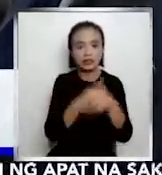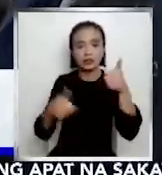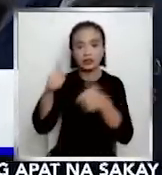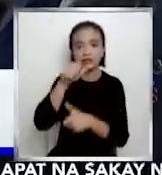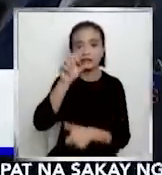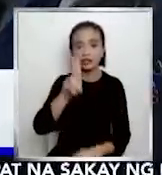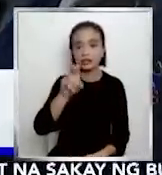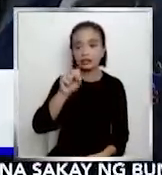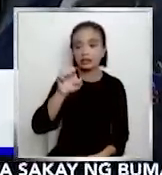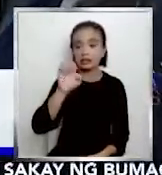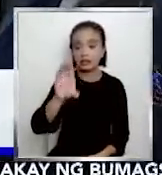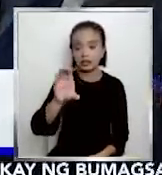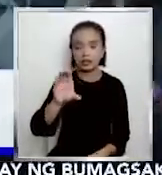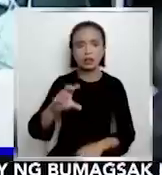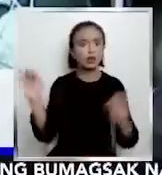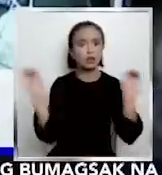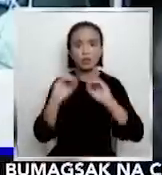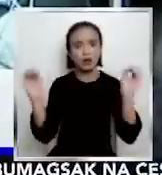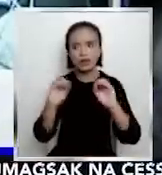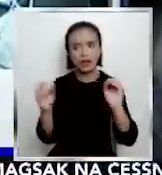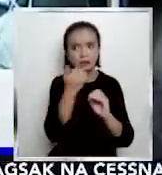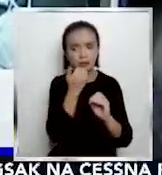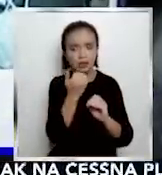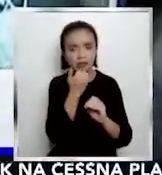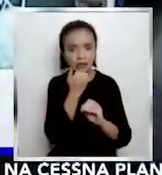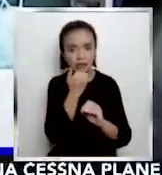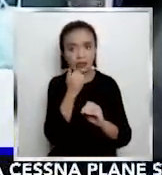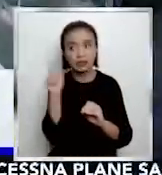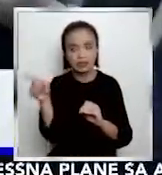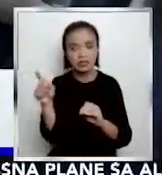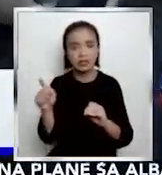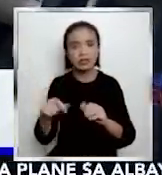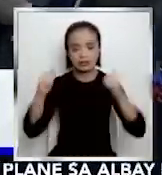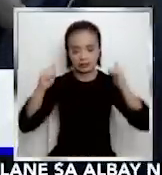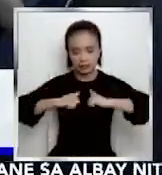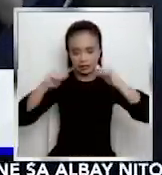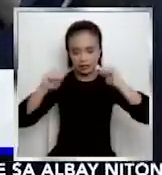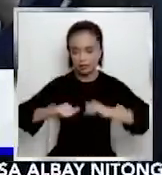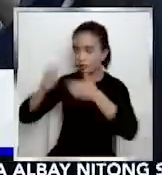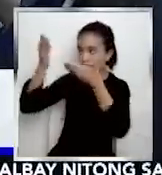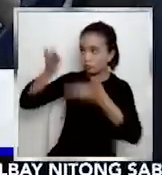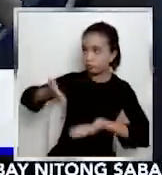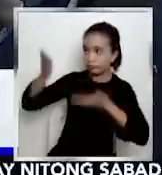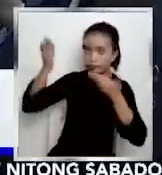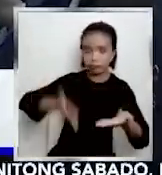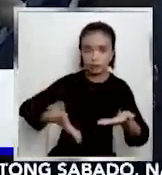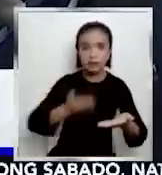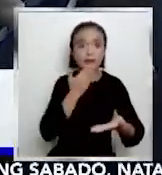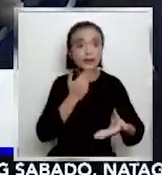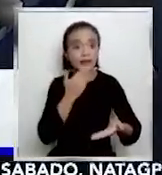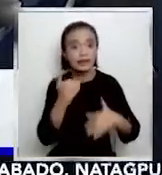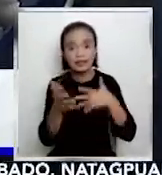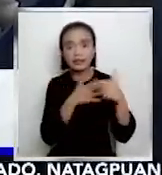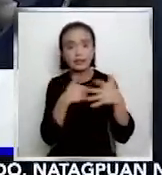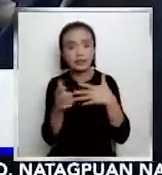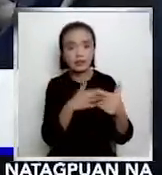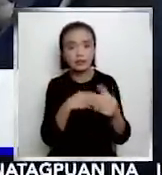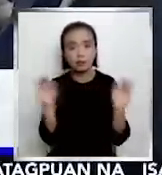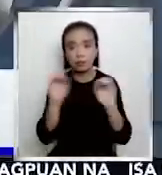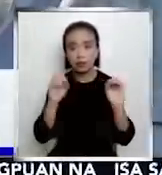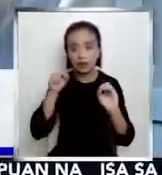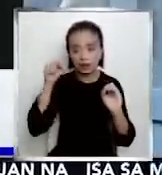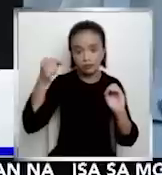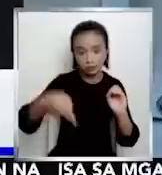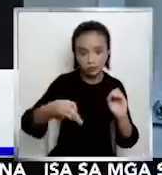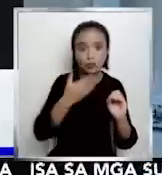Panganiban, wala raw irregularidad sa pagpayag niya sa importasyon ng asukal kahit wala pa ang sugar order na nag-ootorisa